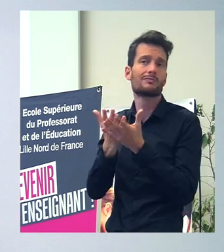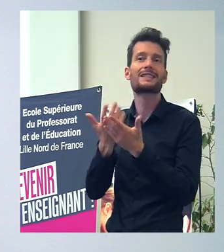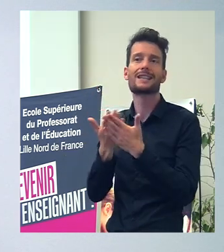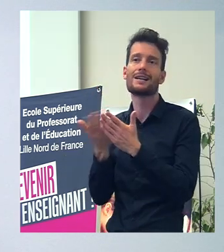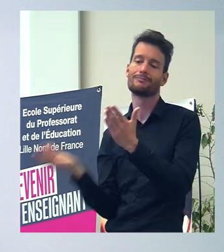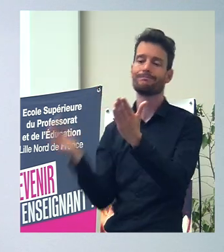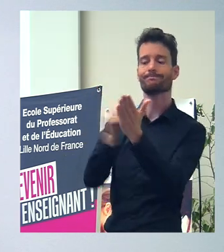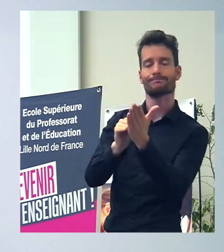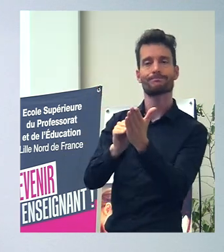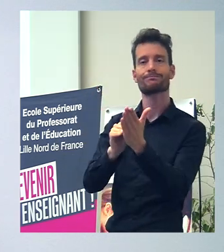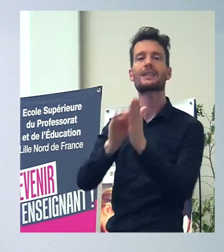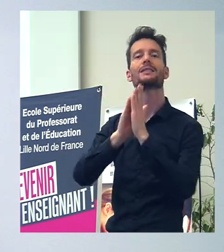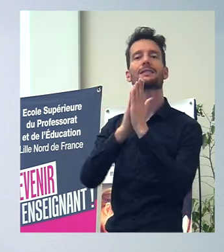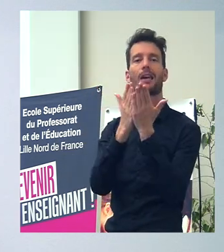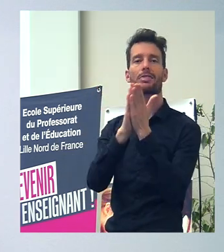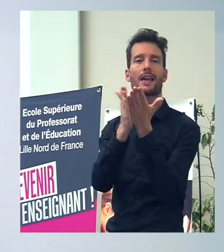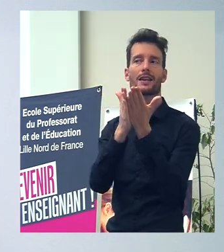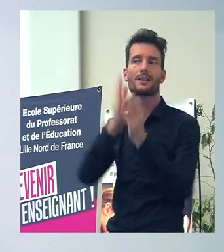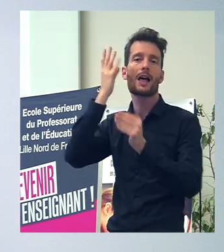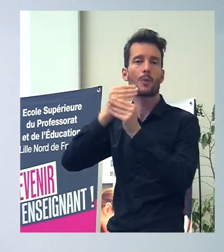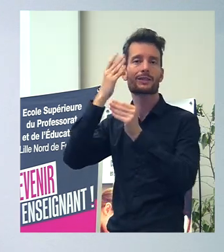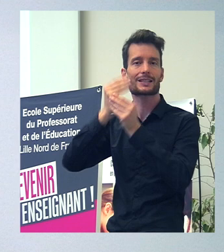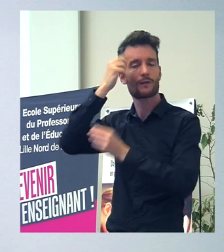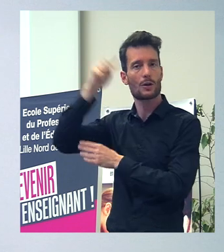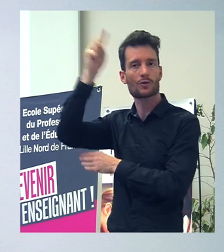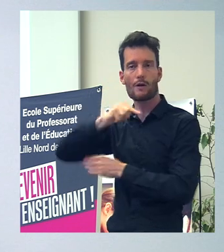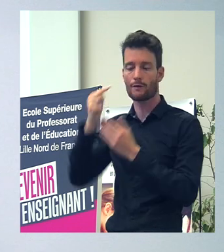de l'apprenti philosophe. Et donc,